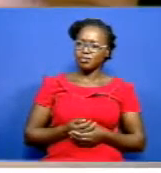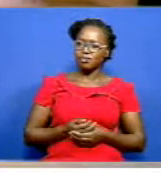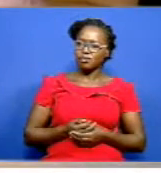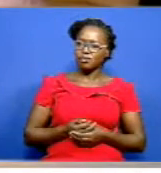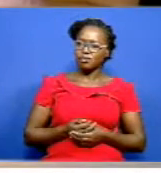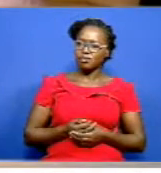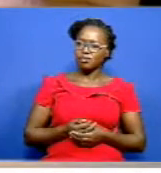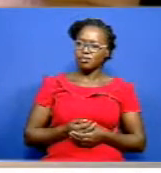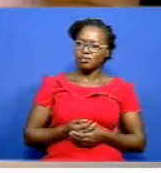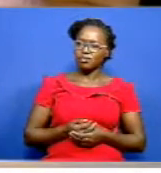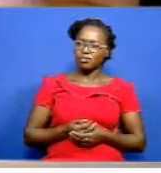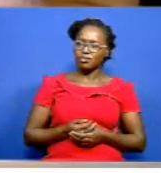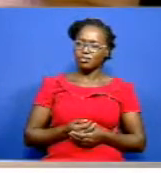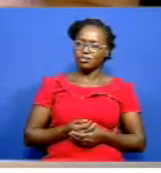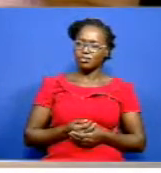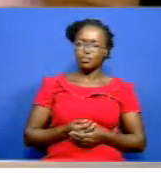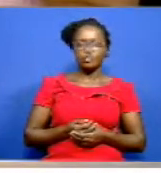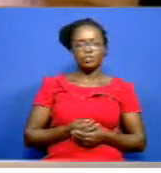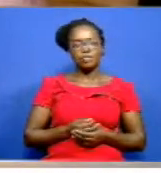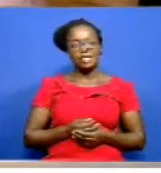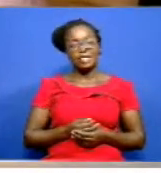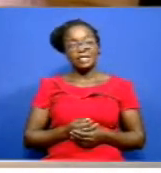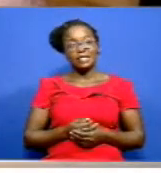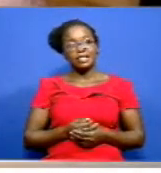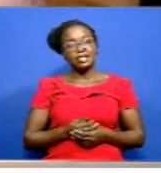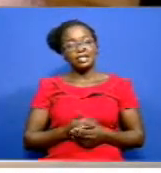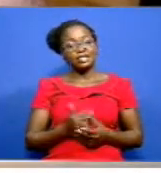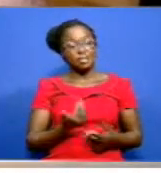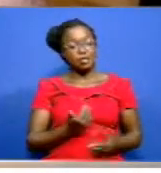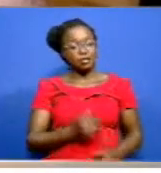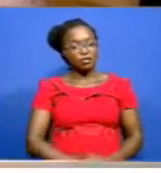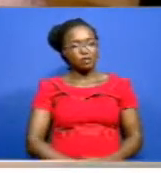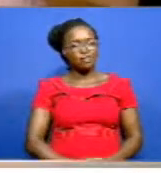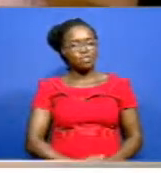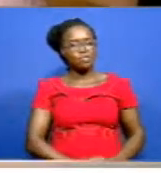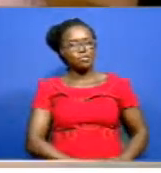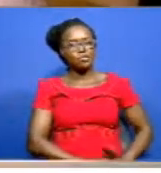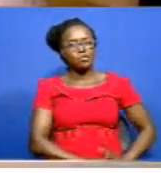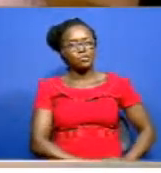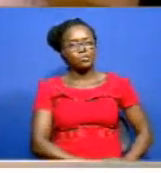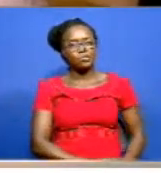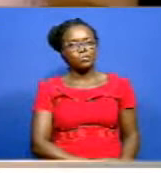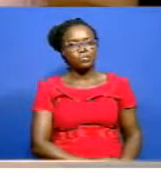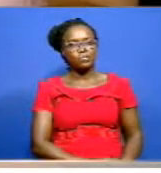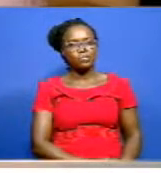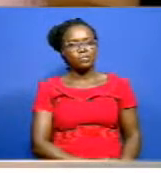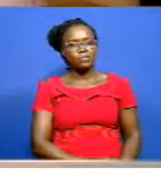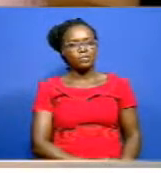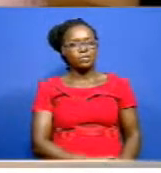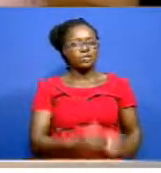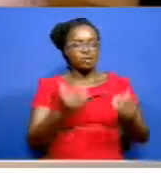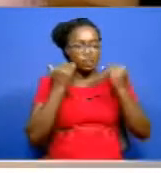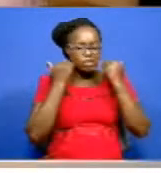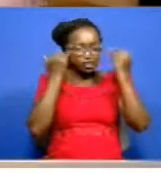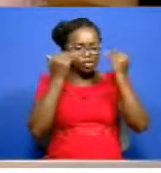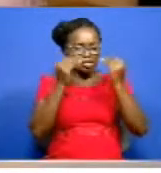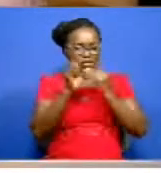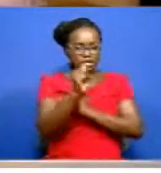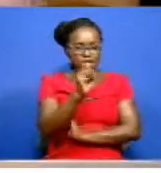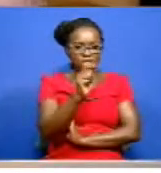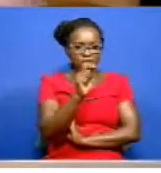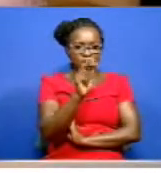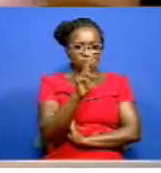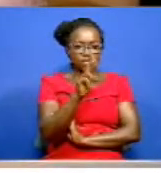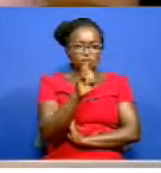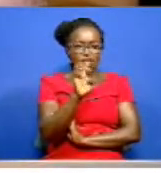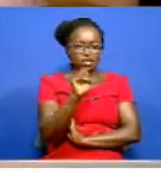Tuangalie pia kuna swala lingine linajitokeza katika ugonjwa huu ambao wanaita stress, ambao bado ni msongo wa mawazo tu